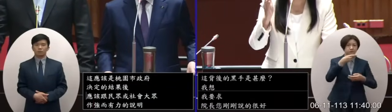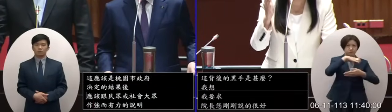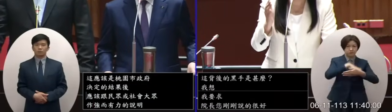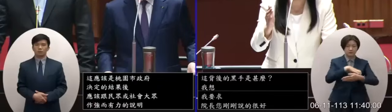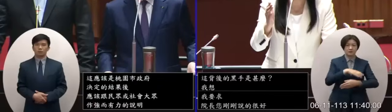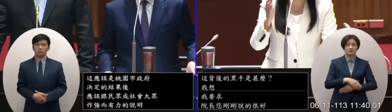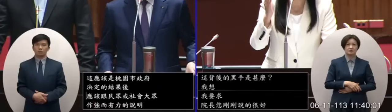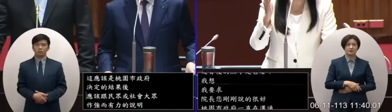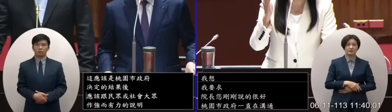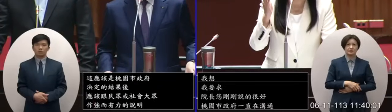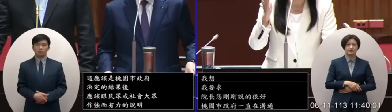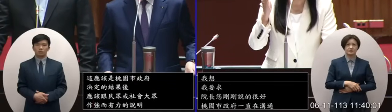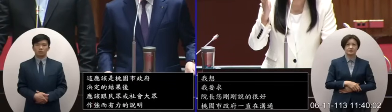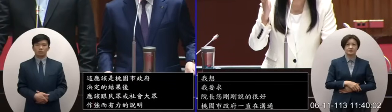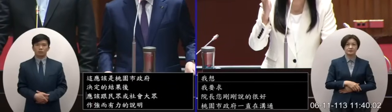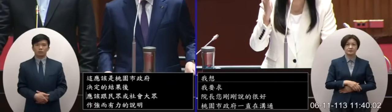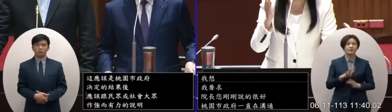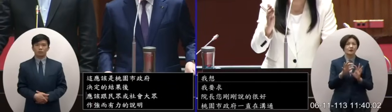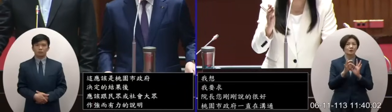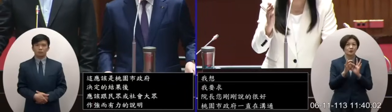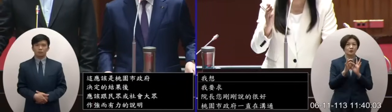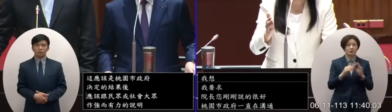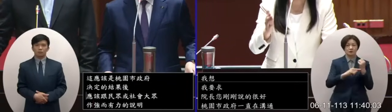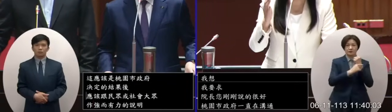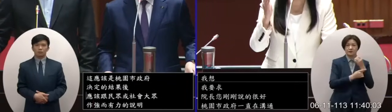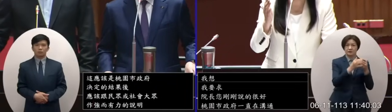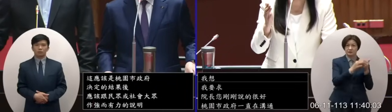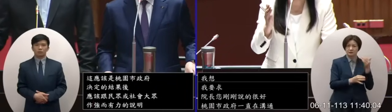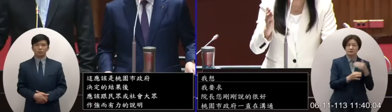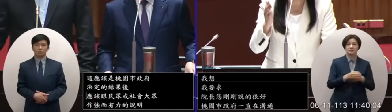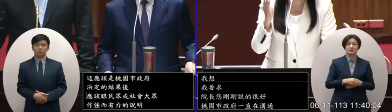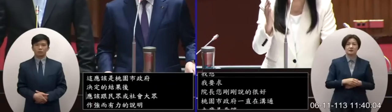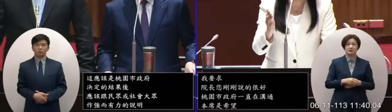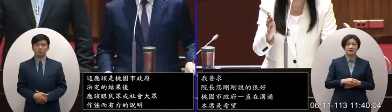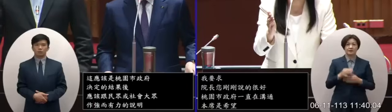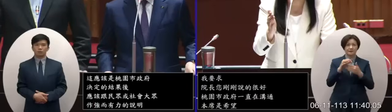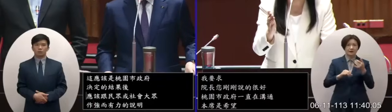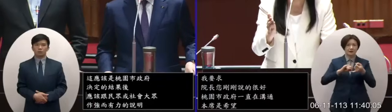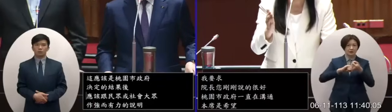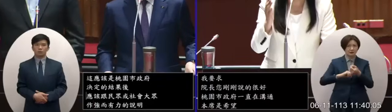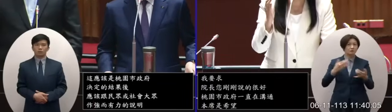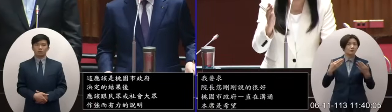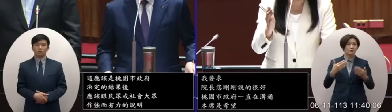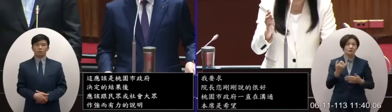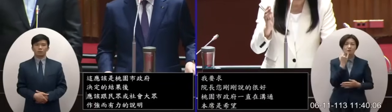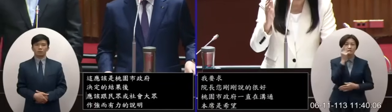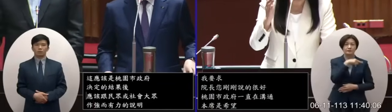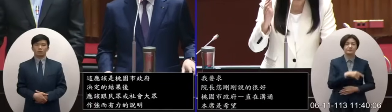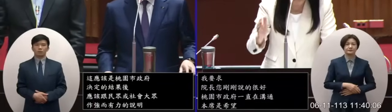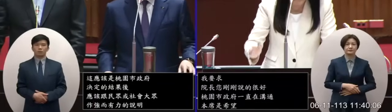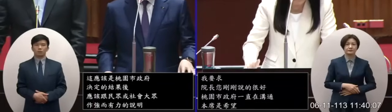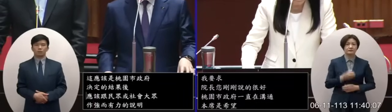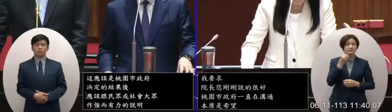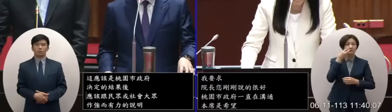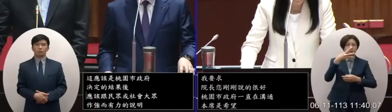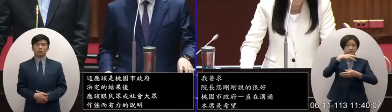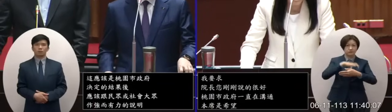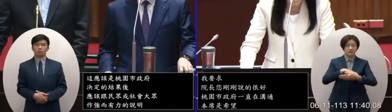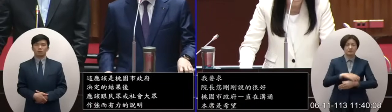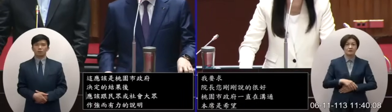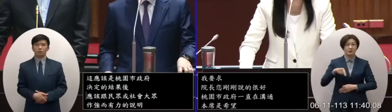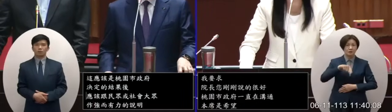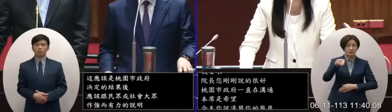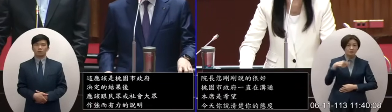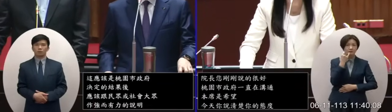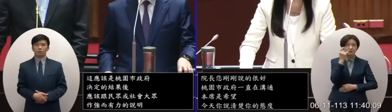内把相关的这个法规或者相关的办法制定严谨出来，然后再来三个月内，我们可不可